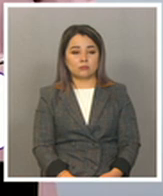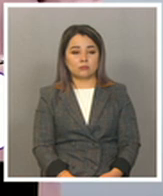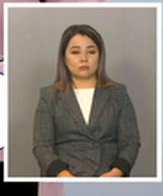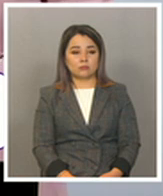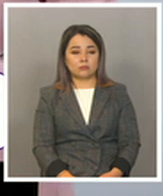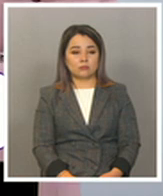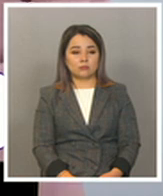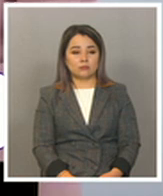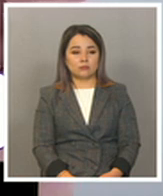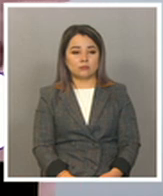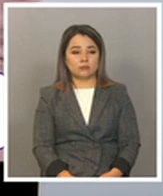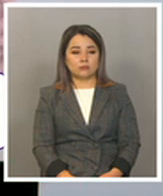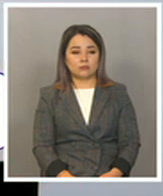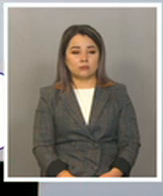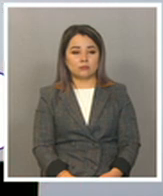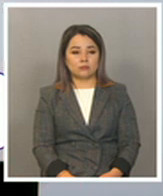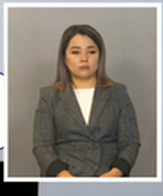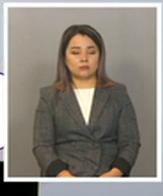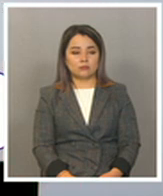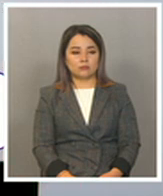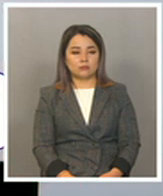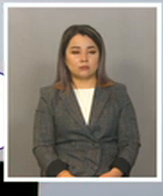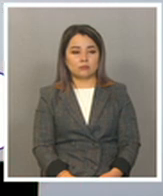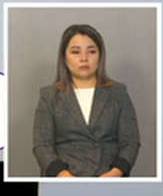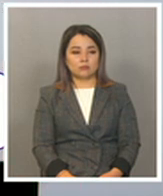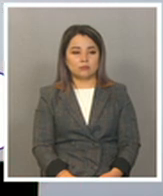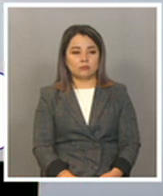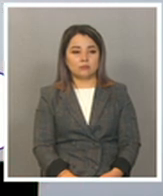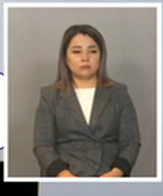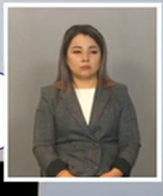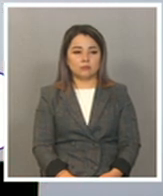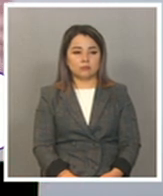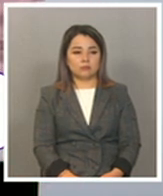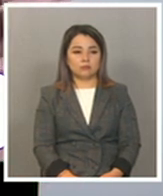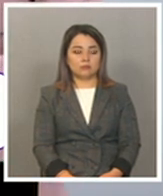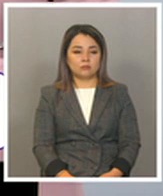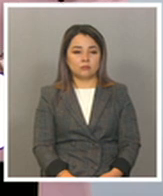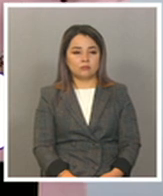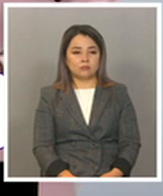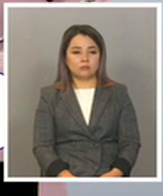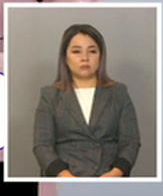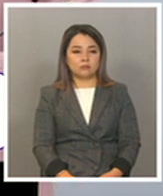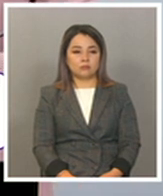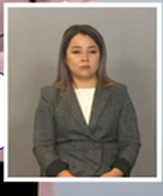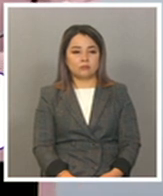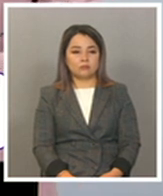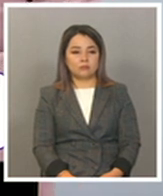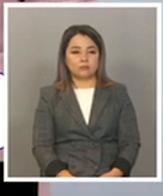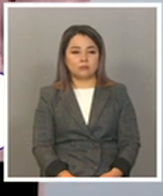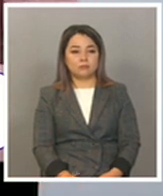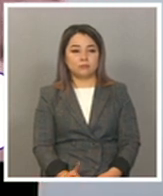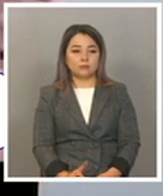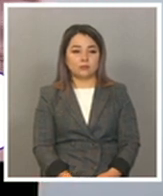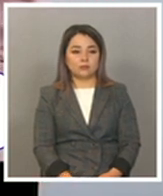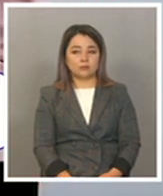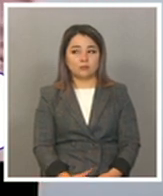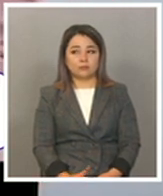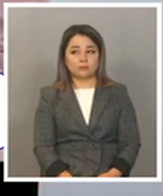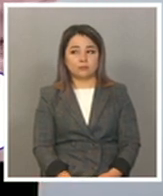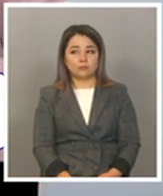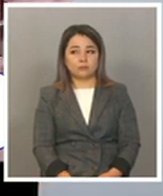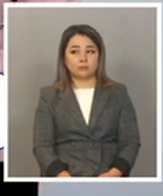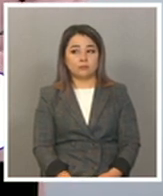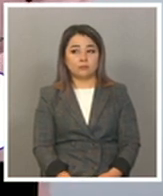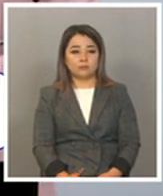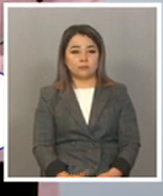Жауабын қарап көрек. Яғни, натрий, литий және калий сілтілік металл екен ол дұрыс, ал қалған